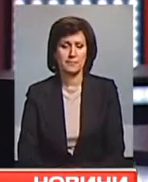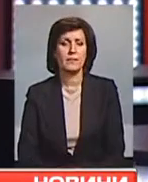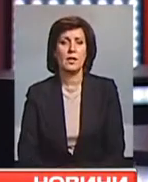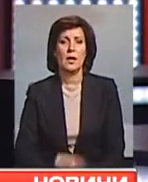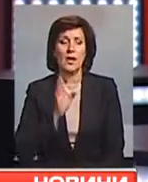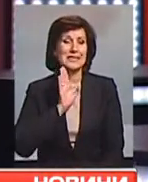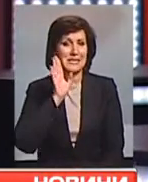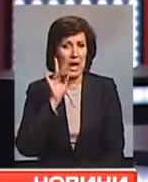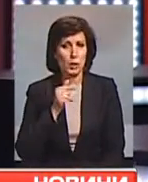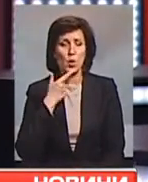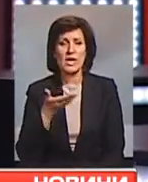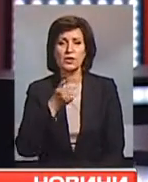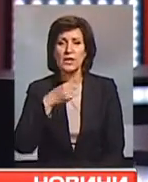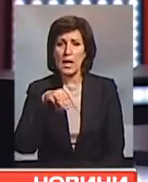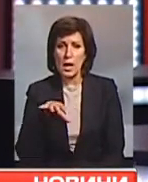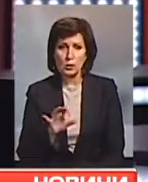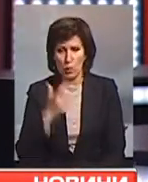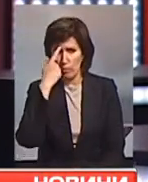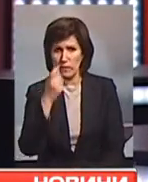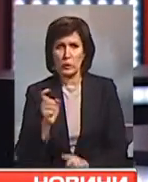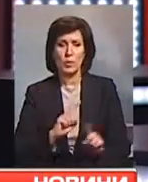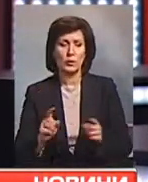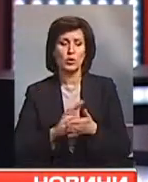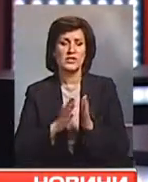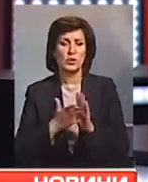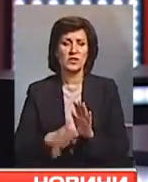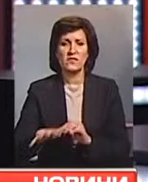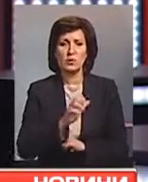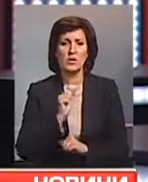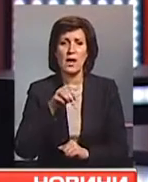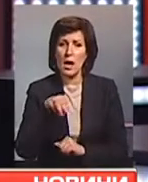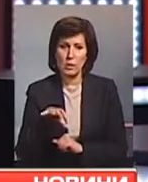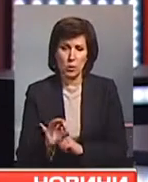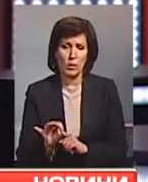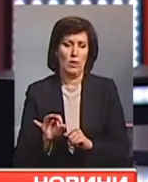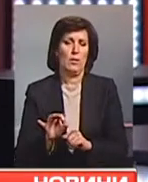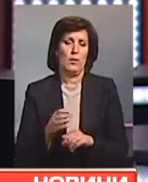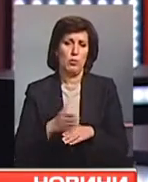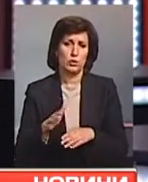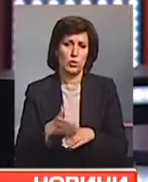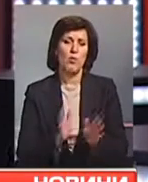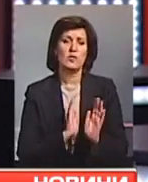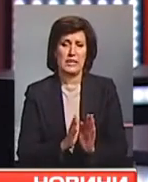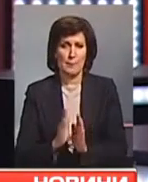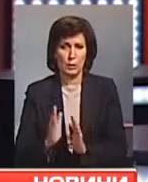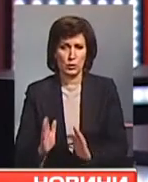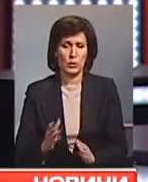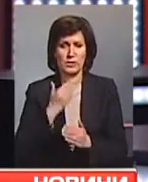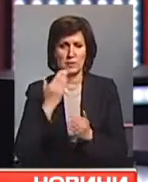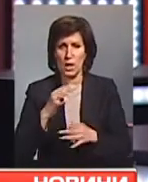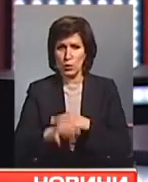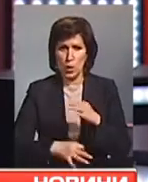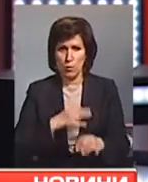Водночас зранку речник АТО Андрій Лисенко повідомив, що ситуація в зоні антитерористичної операції поступово стабілізується. За останню